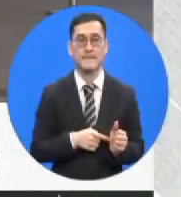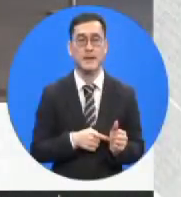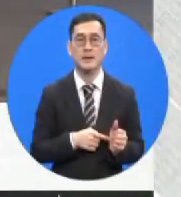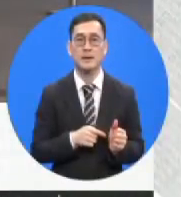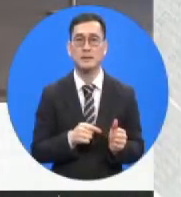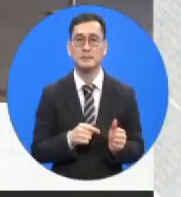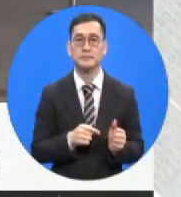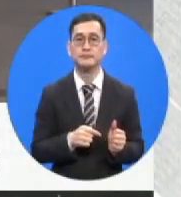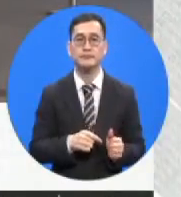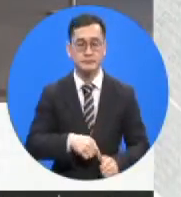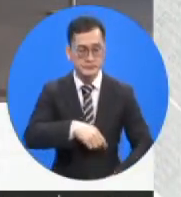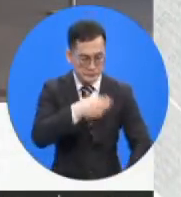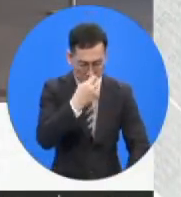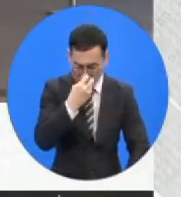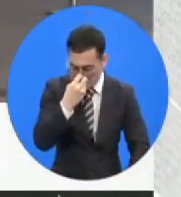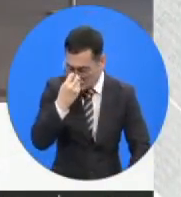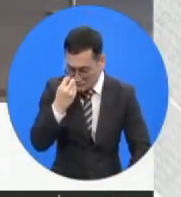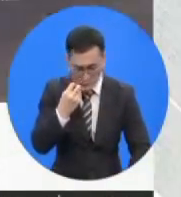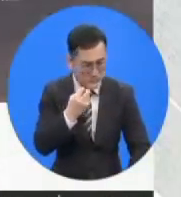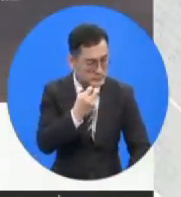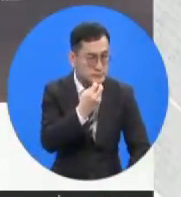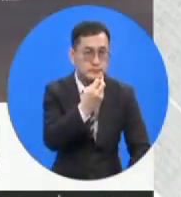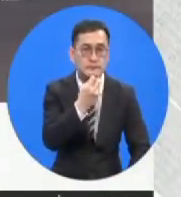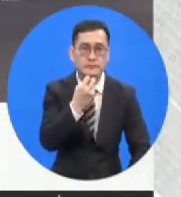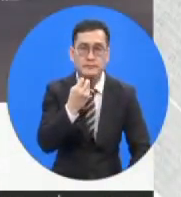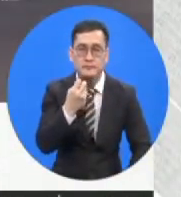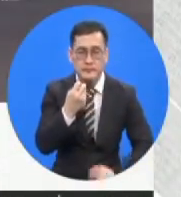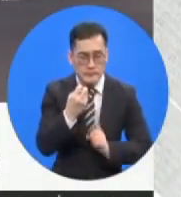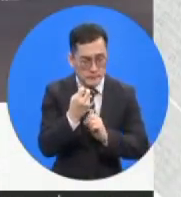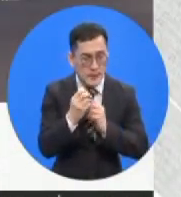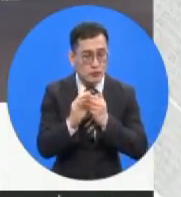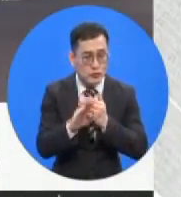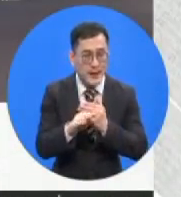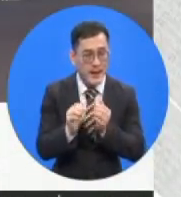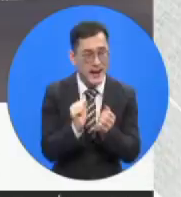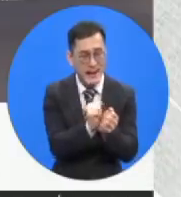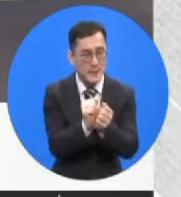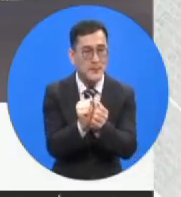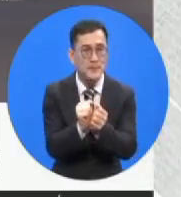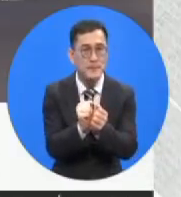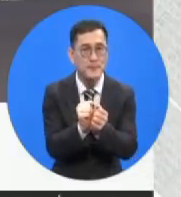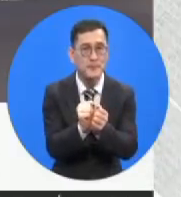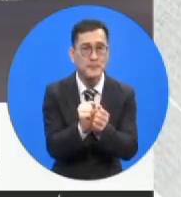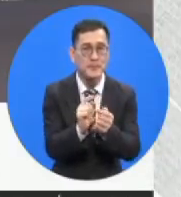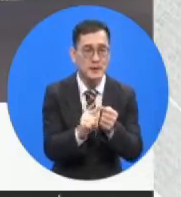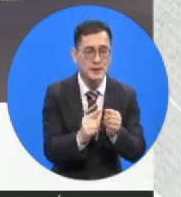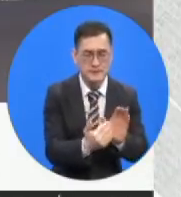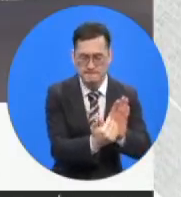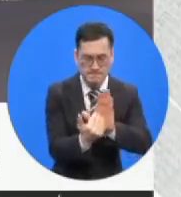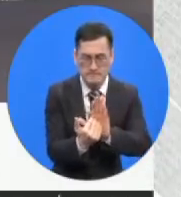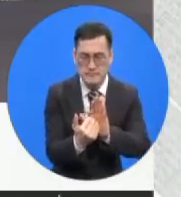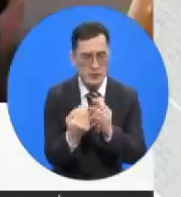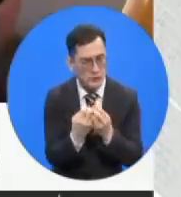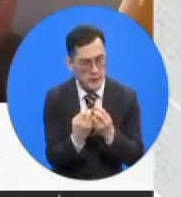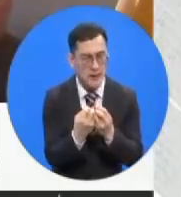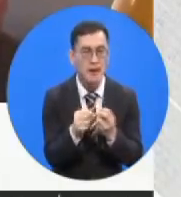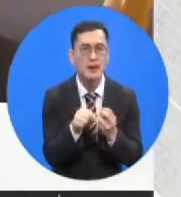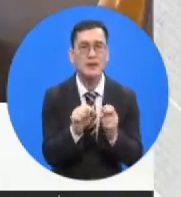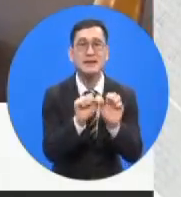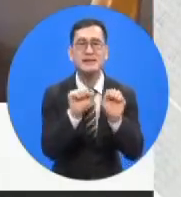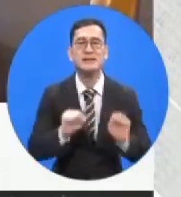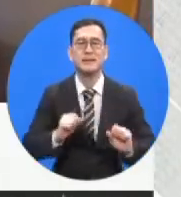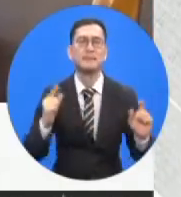검역 이후에 감염 예방 관리에 대한 시스템을 전반적으로 되돌아보고 바꿔야 됩니다. 그 점은 정말 지금 중요한